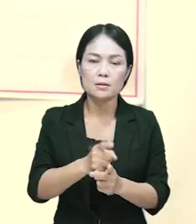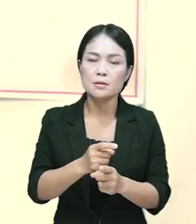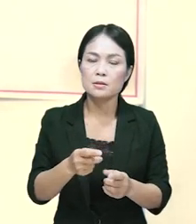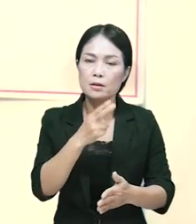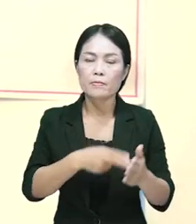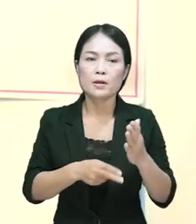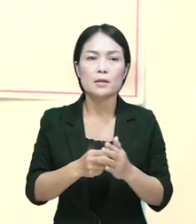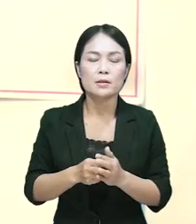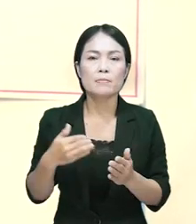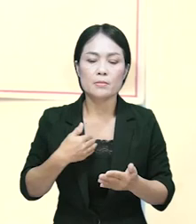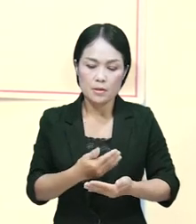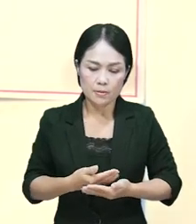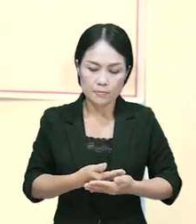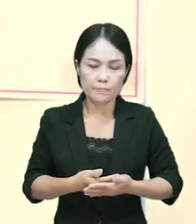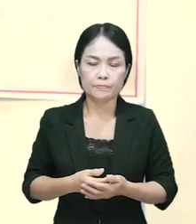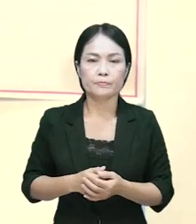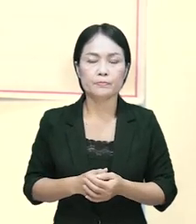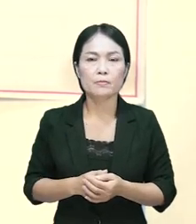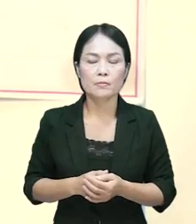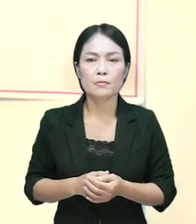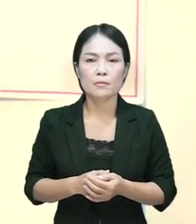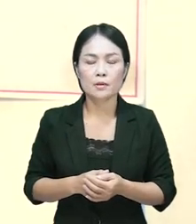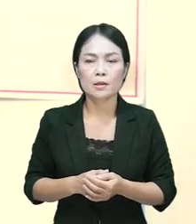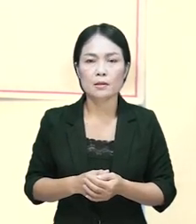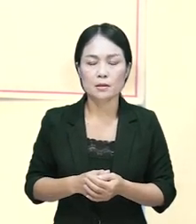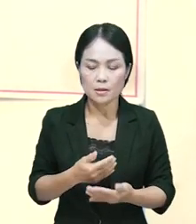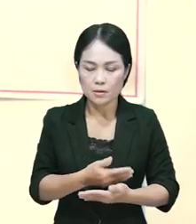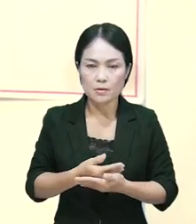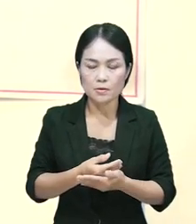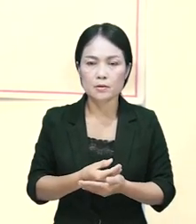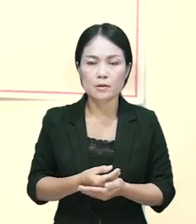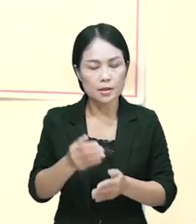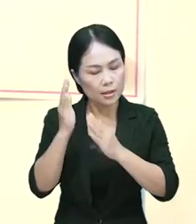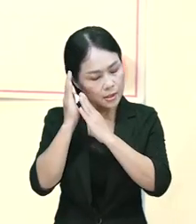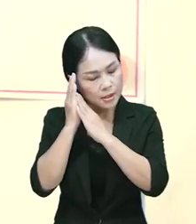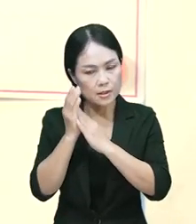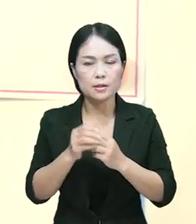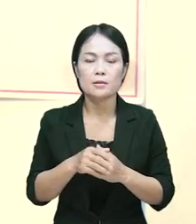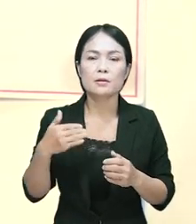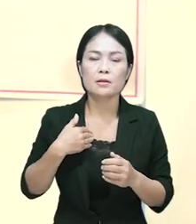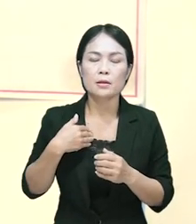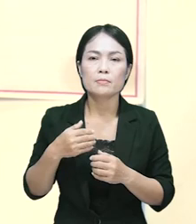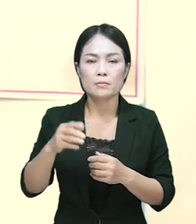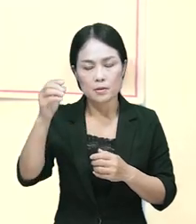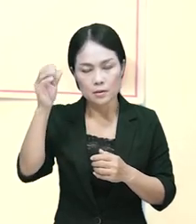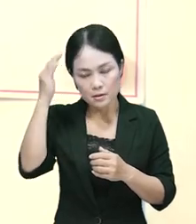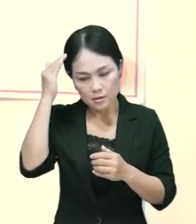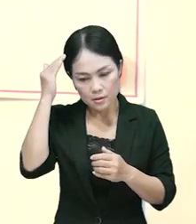នណាហើយនៅក្នុងកូនងាគេក្នុងមុំហើយមានអីទៀតកូនចាមានស្រីម្នាក់ហើយមានស្អីគេ